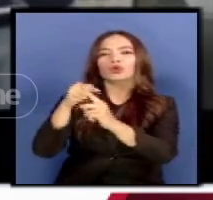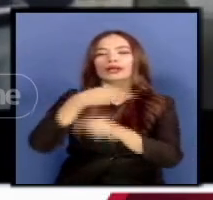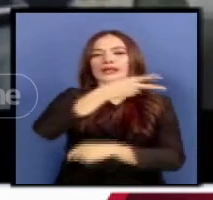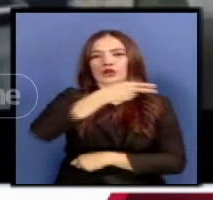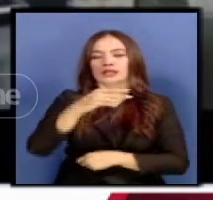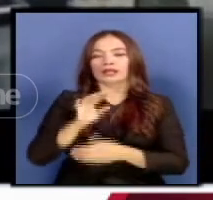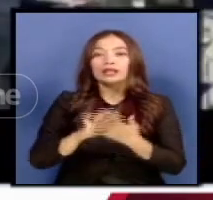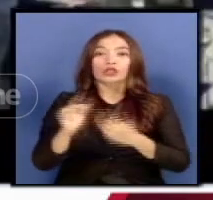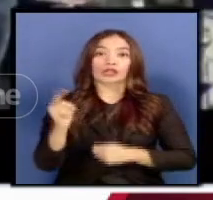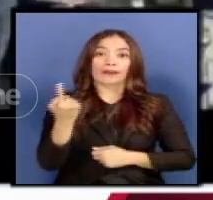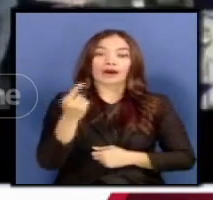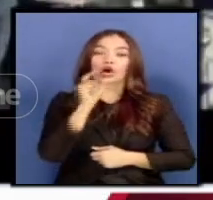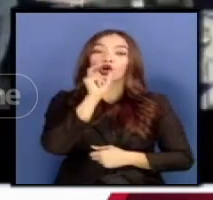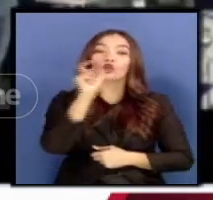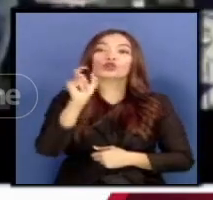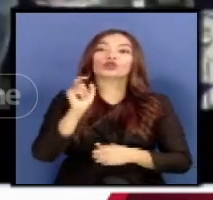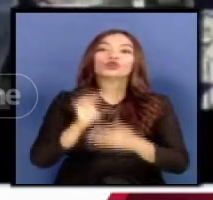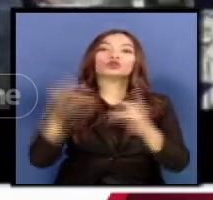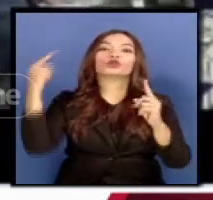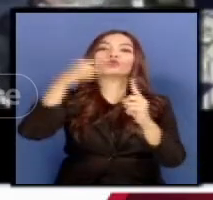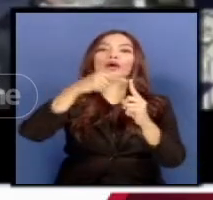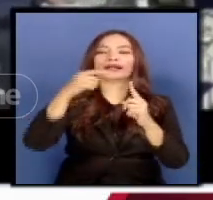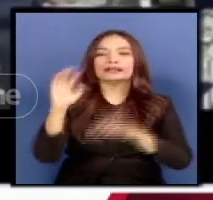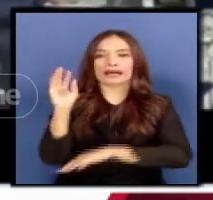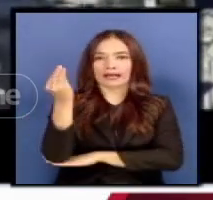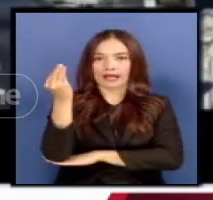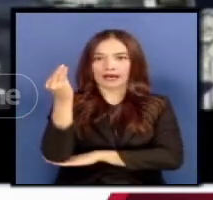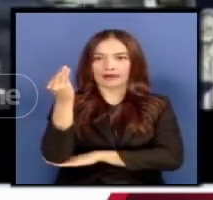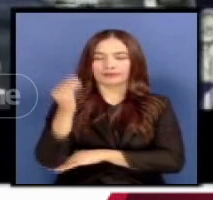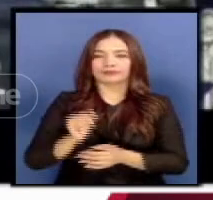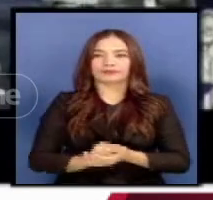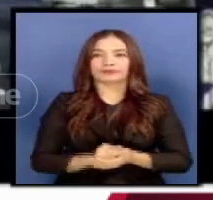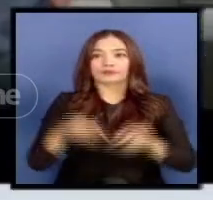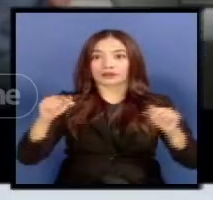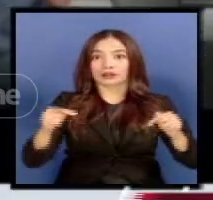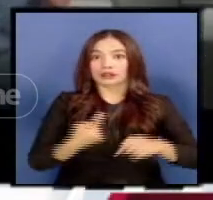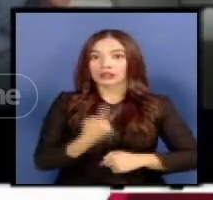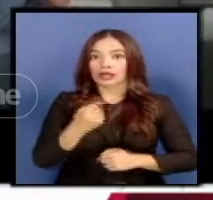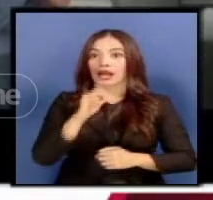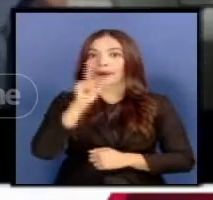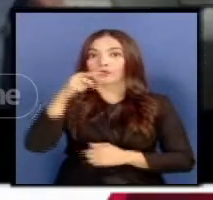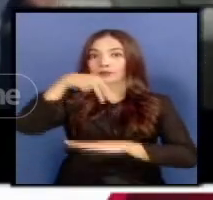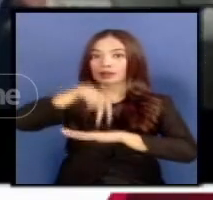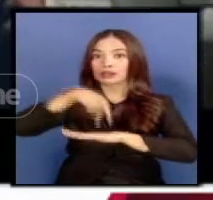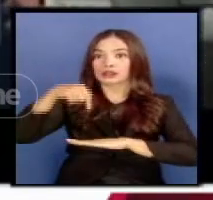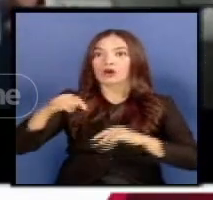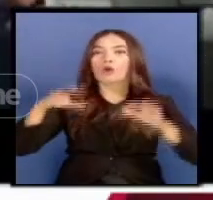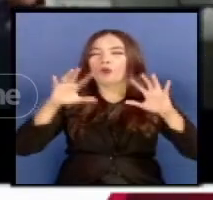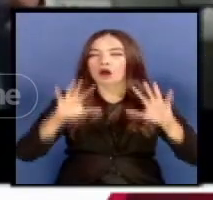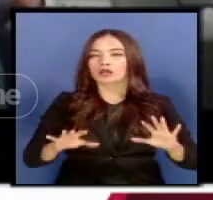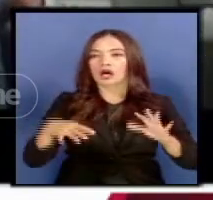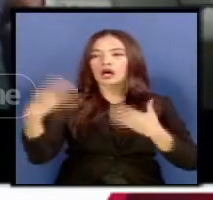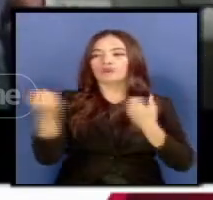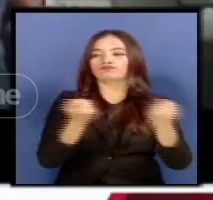Indonesia, terutama untuk tujuan Jakarta begitu. Dan sampai saat ini kami melaporkan pun banyak sekali kendaraan